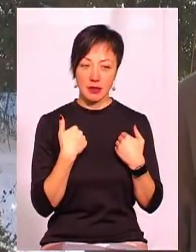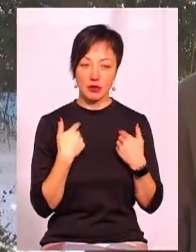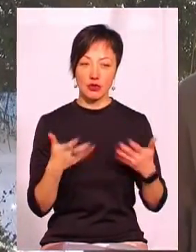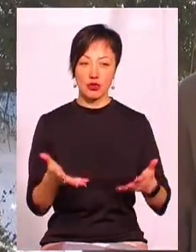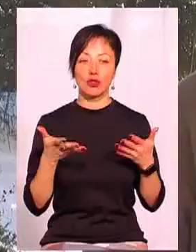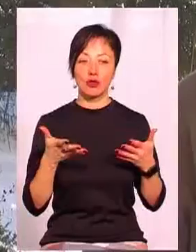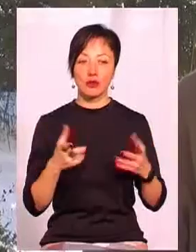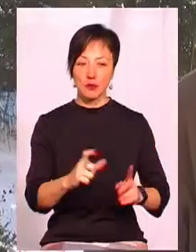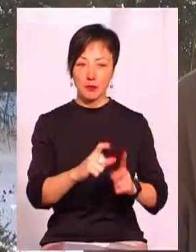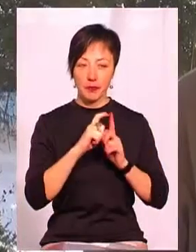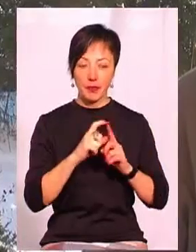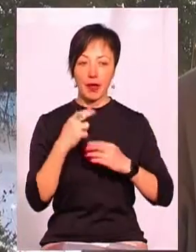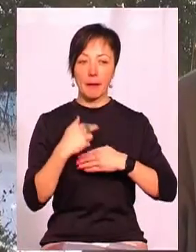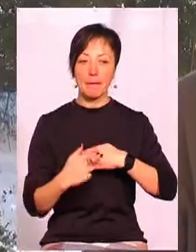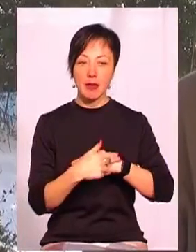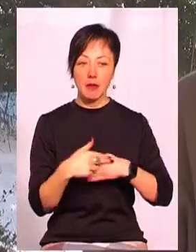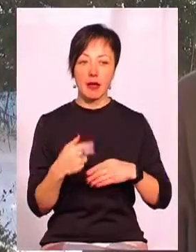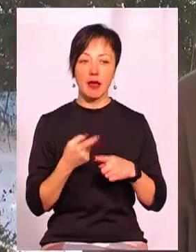давали відповідь, це Біблія, це